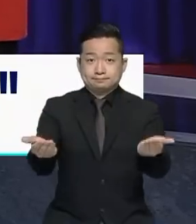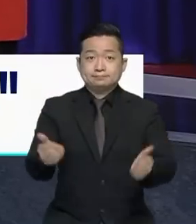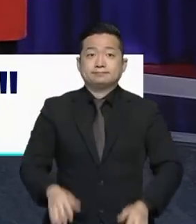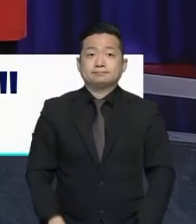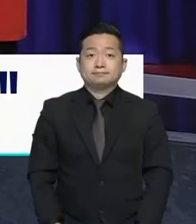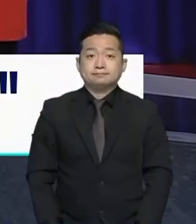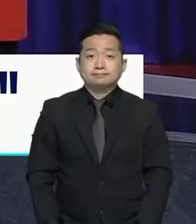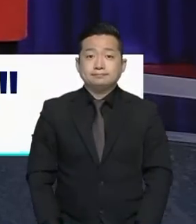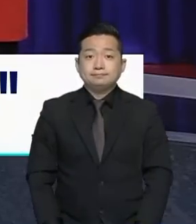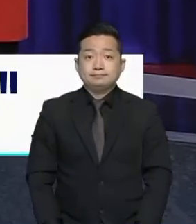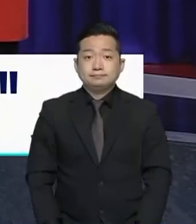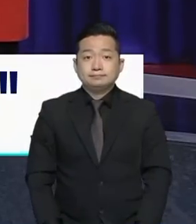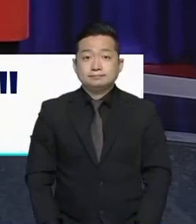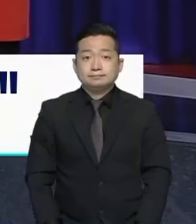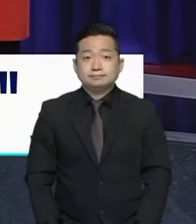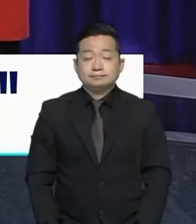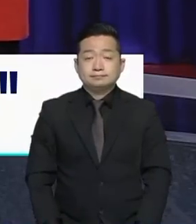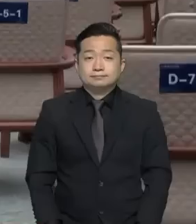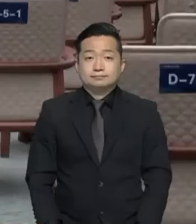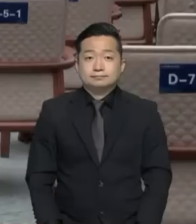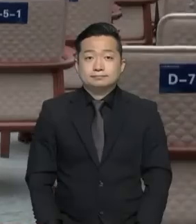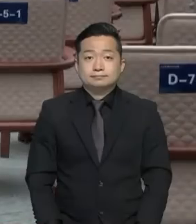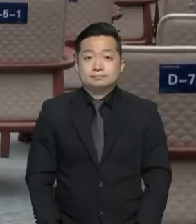남승모 특파원입니다.